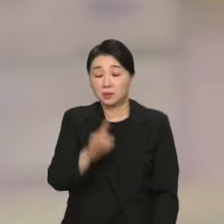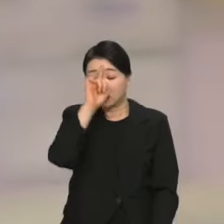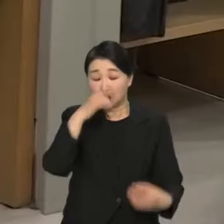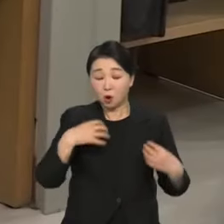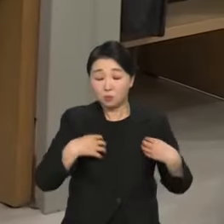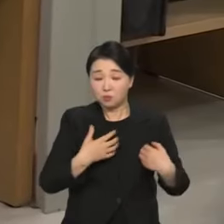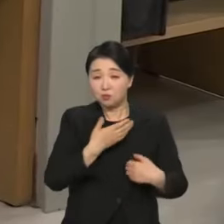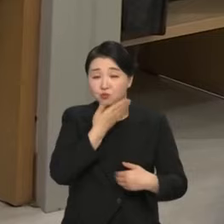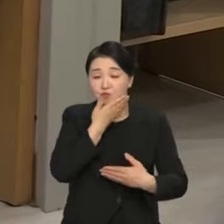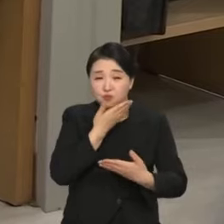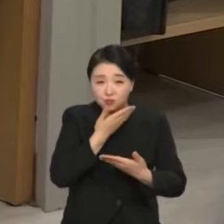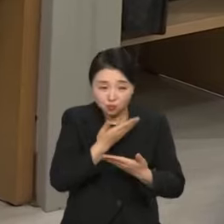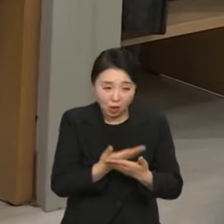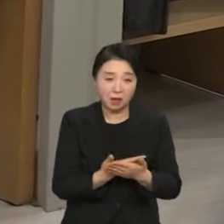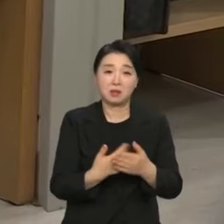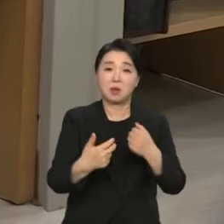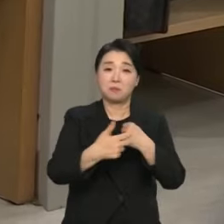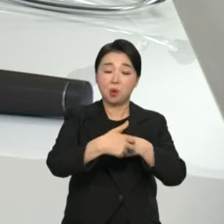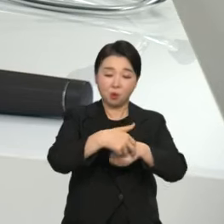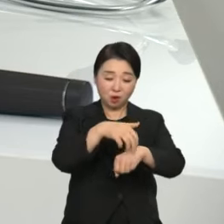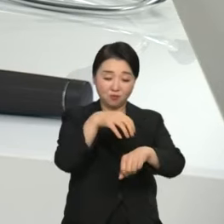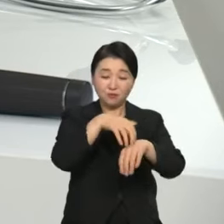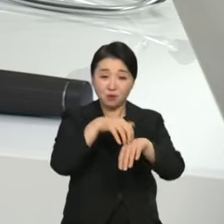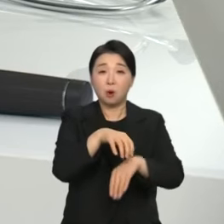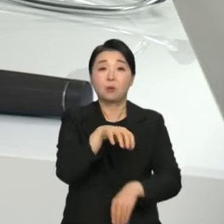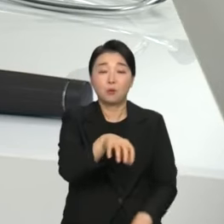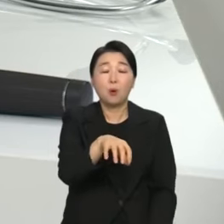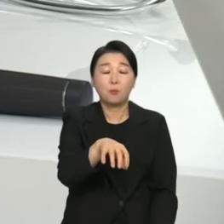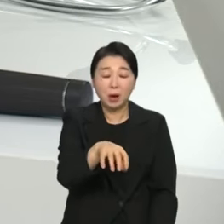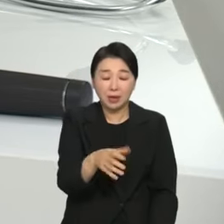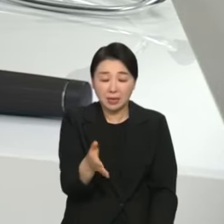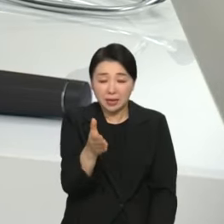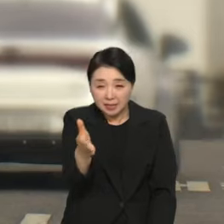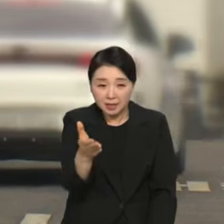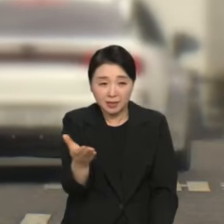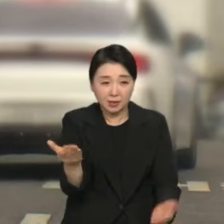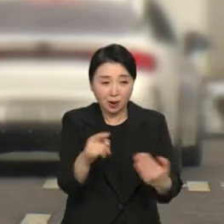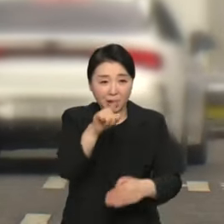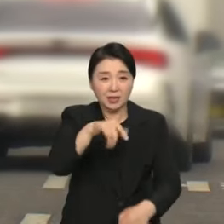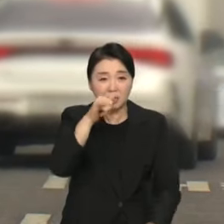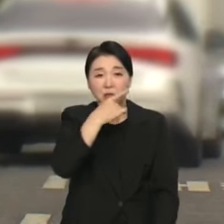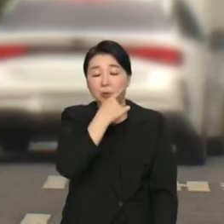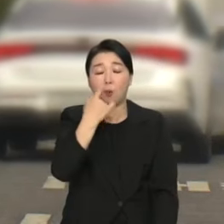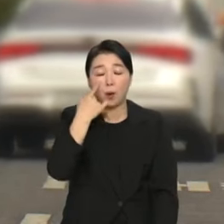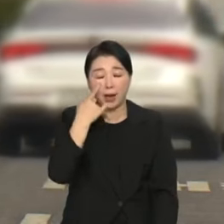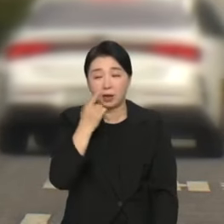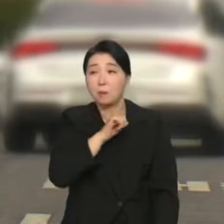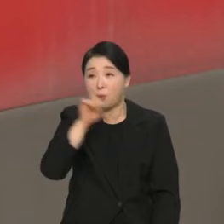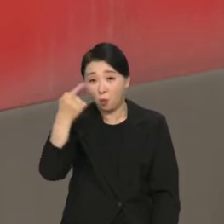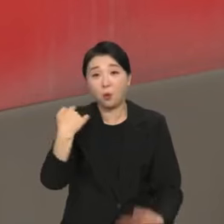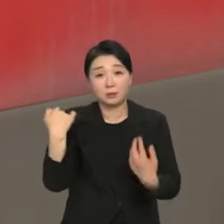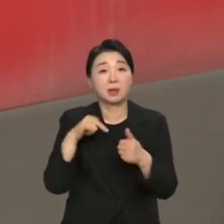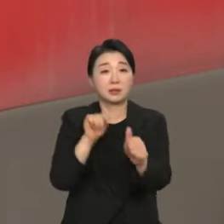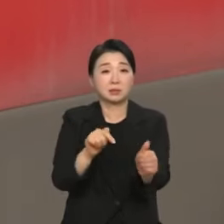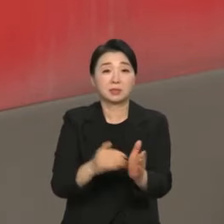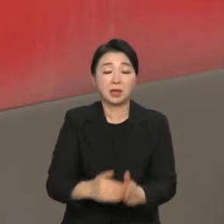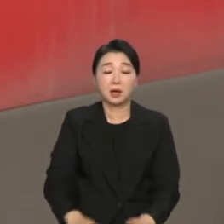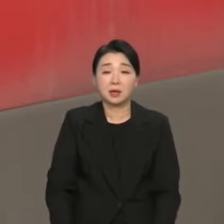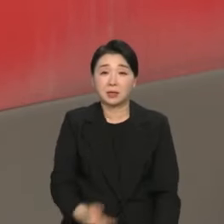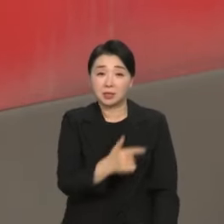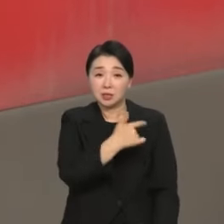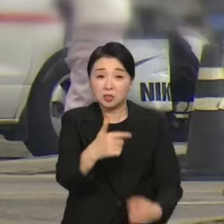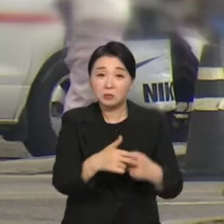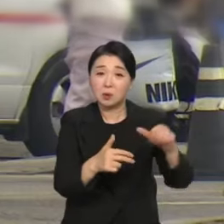주요 수련병원에 전공의들의 출근 상태를 매일 보고하라는 명령을 내렸습니다. 이른바 빅5 병원